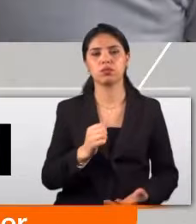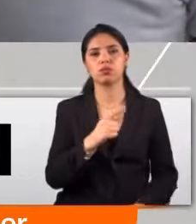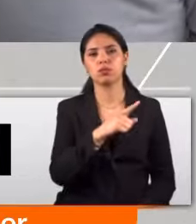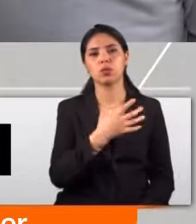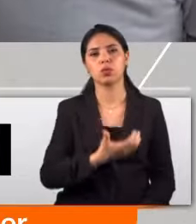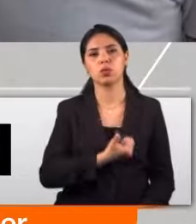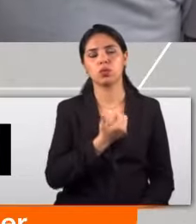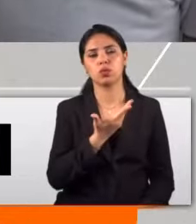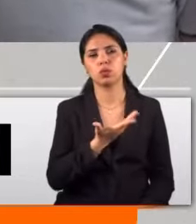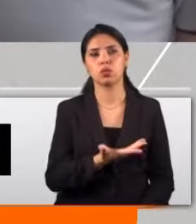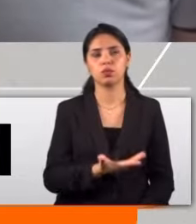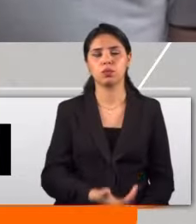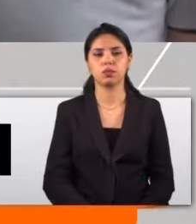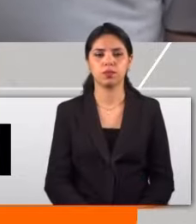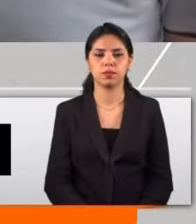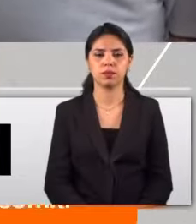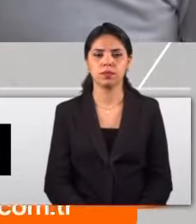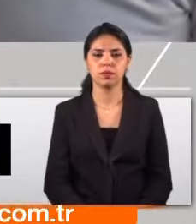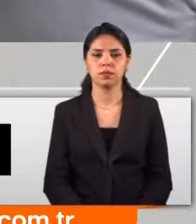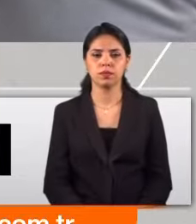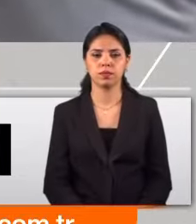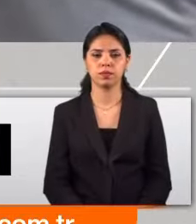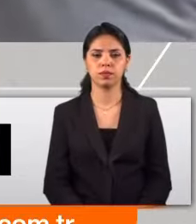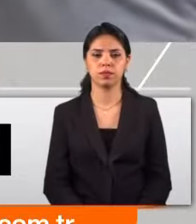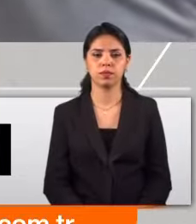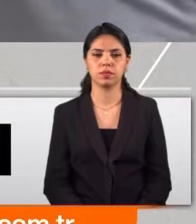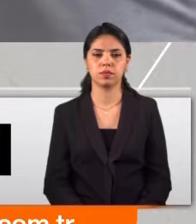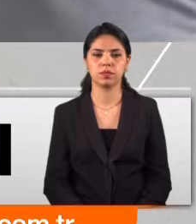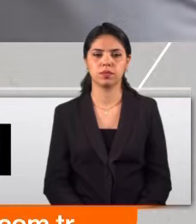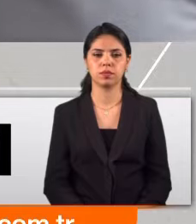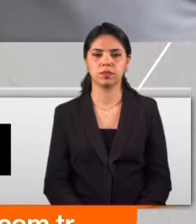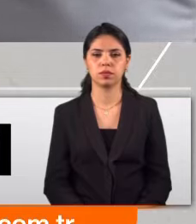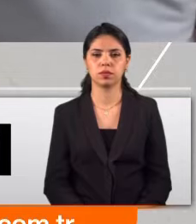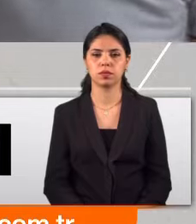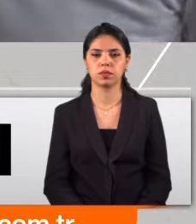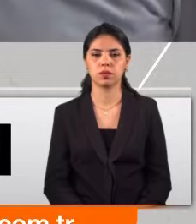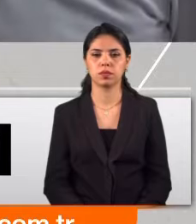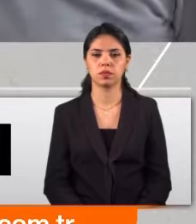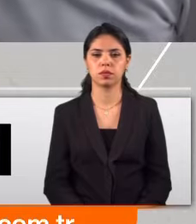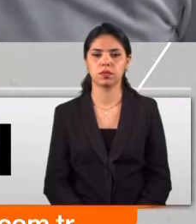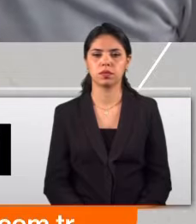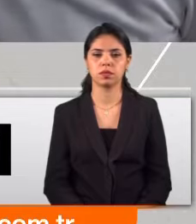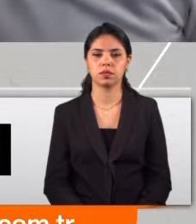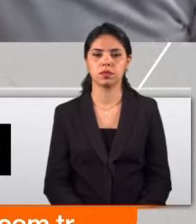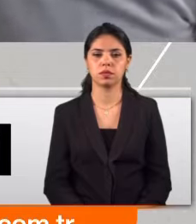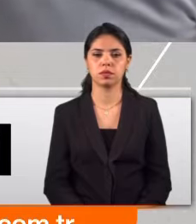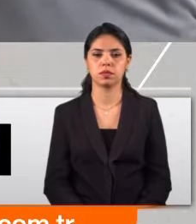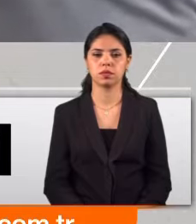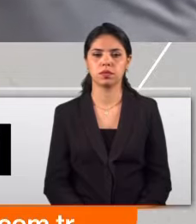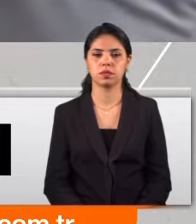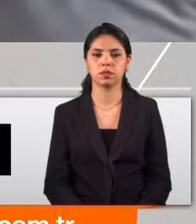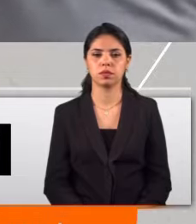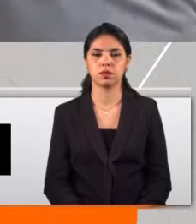Beni çok üzdü. Çünkü ben onun dükkanımı önüme bağlıyorum. Gelen geçen çoluk, çocuk, bayan, erkek herkes seviyor.